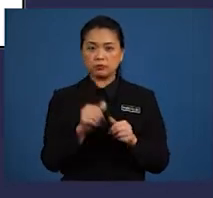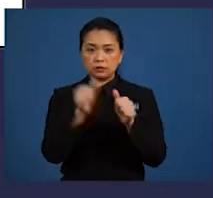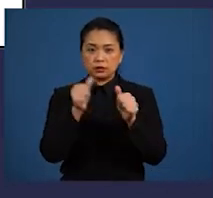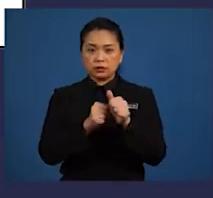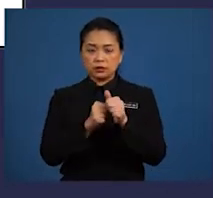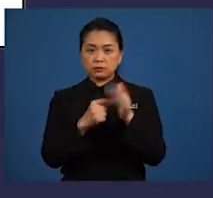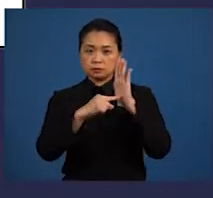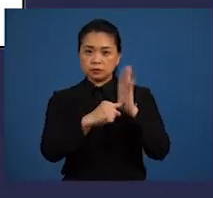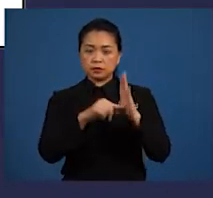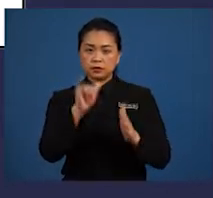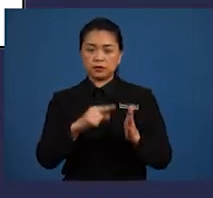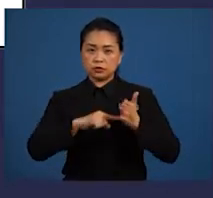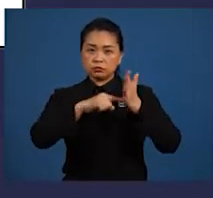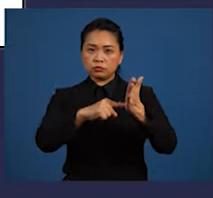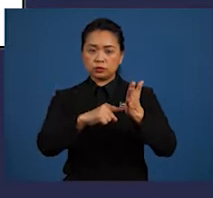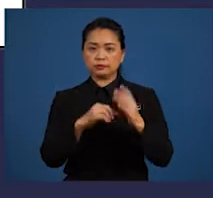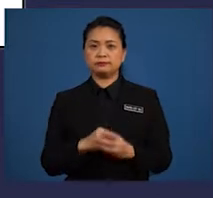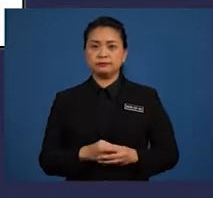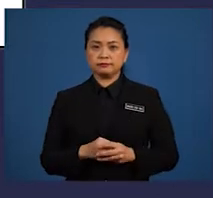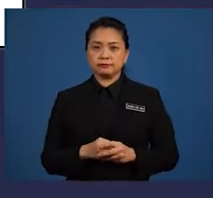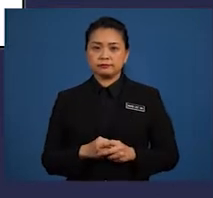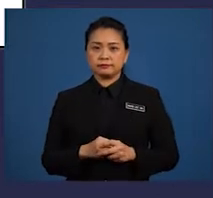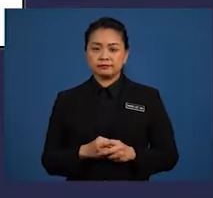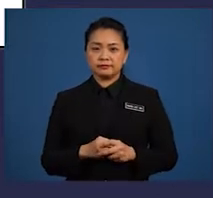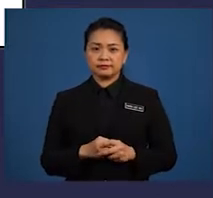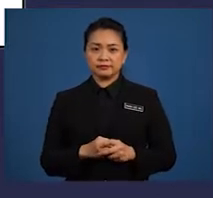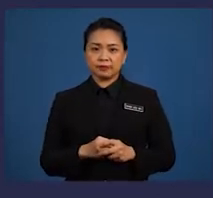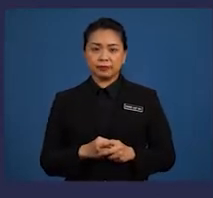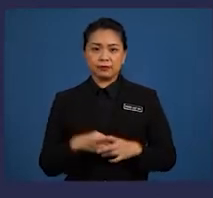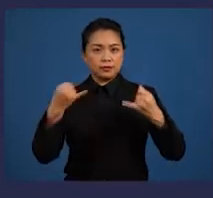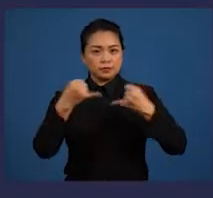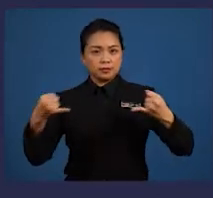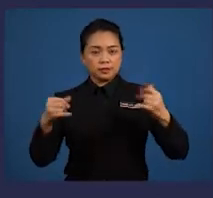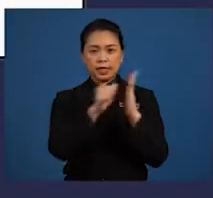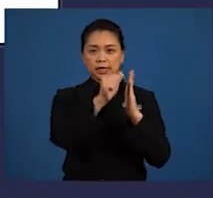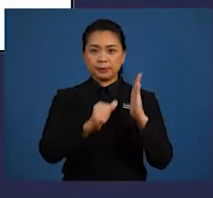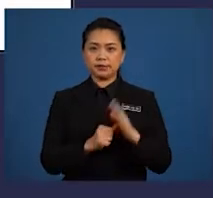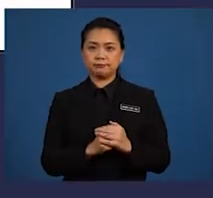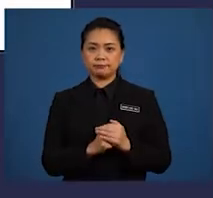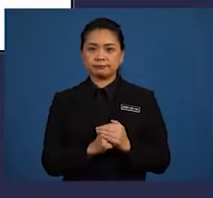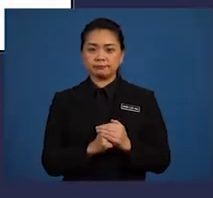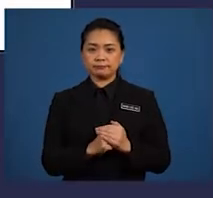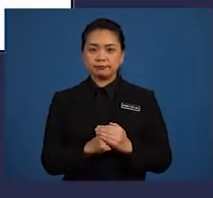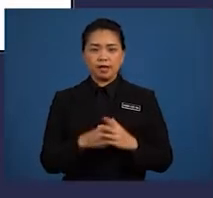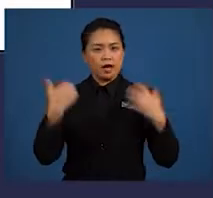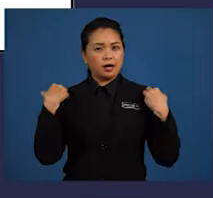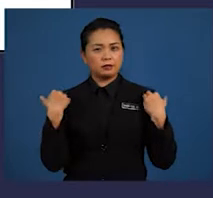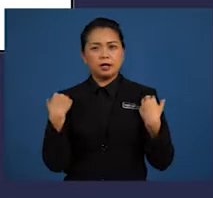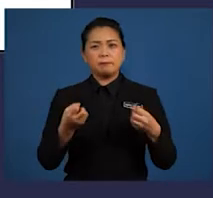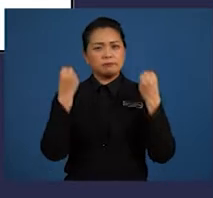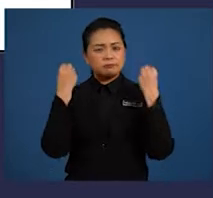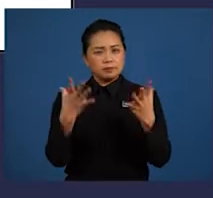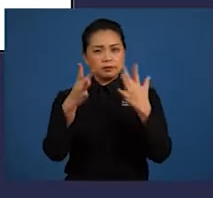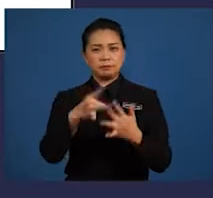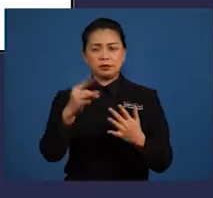setiap persembahan yang dimaksud ya kan itu jenis animasi terdapat banyak